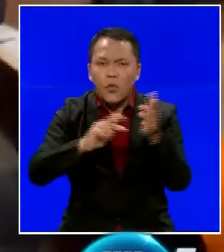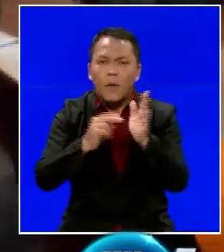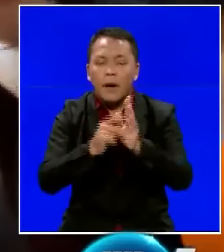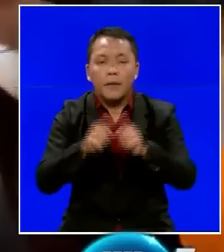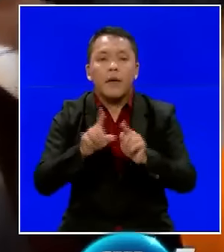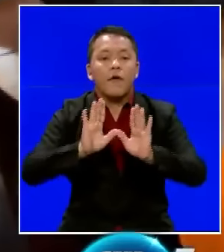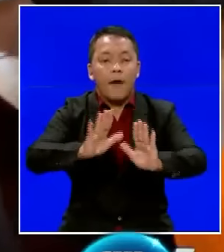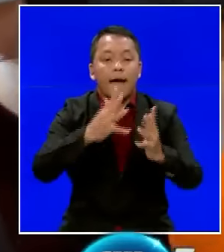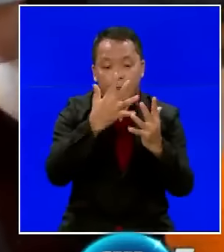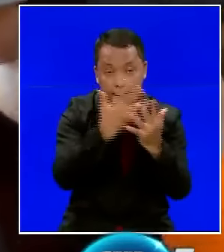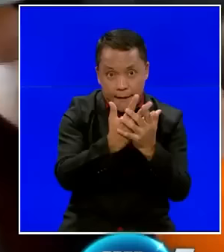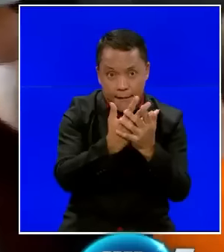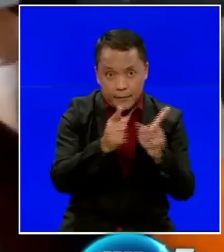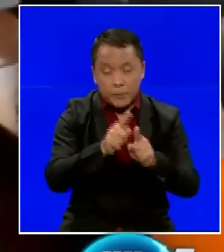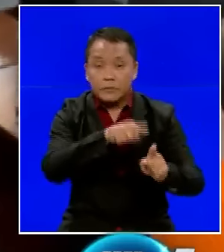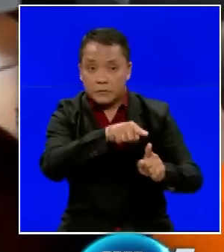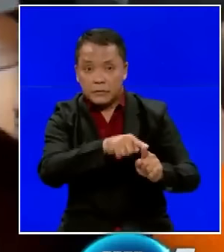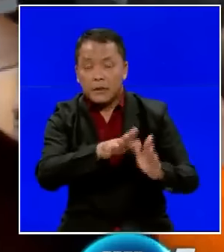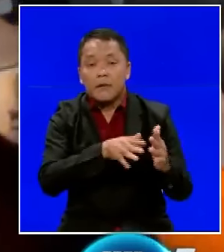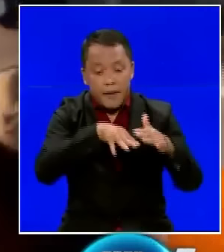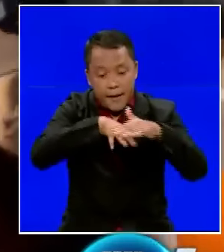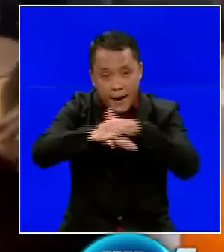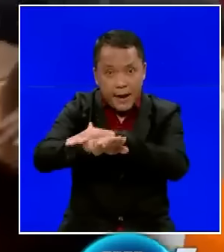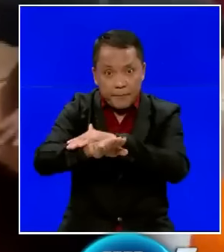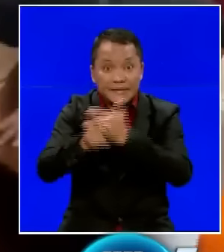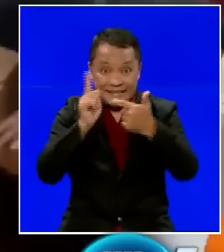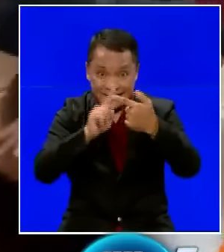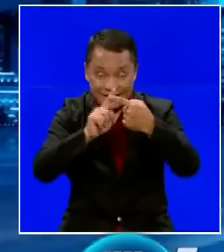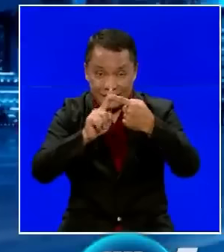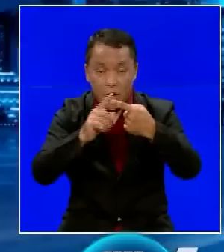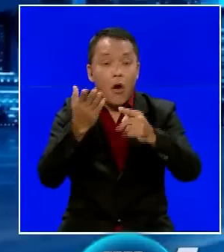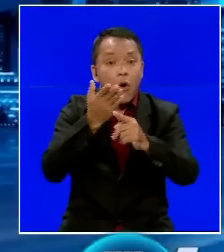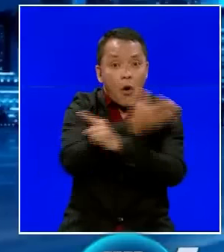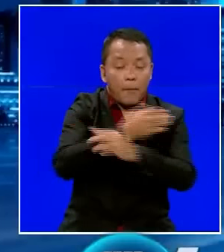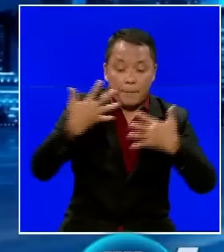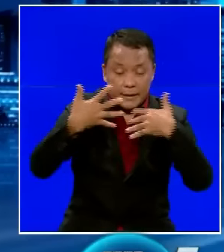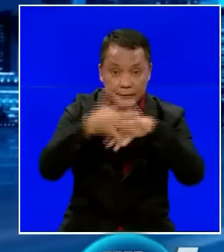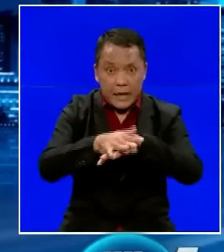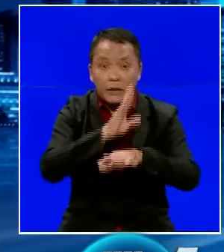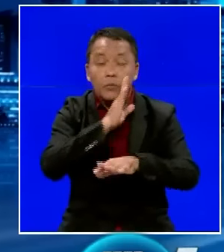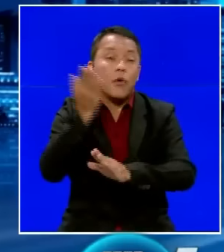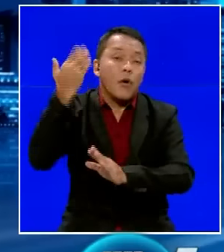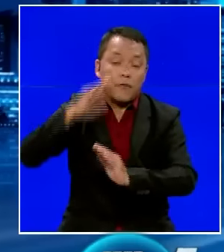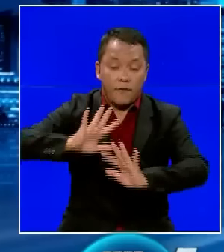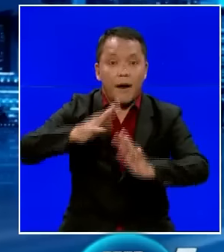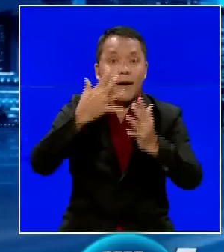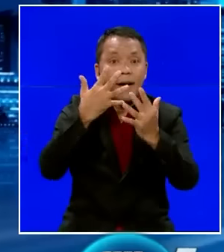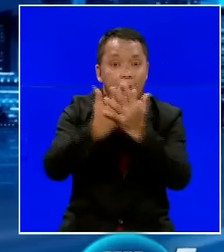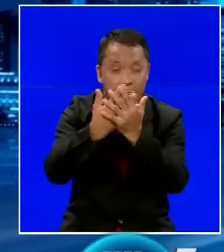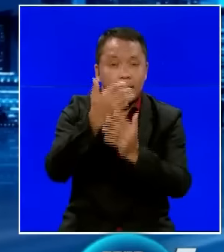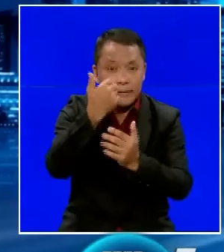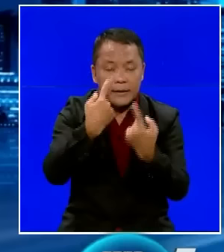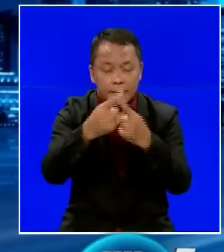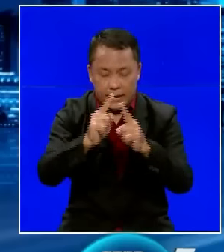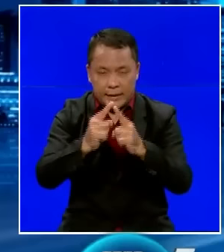ต้องไปฝากขังกรณีที่เสียแป้งเนี่ยหนีจากเรือนจำก่อนหน้านี้ก็มีการประสานบอกว่าเมื่อก่อนฝากขังออนไลน์